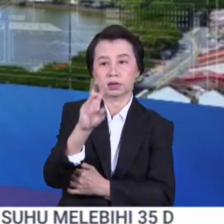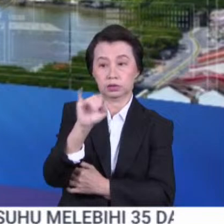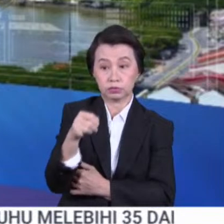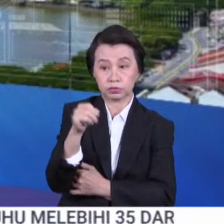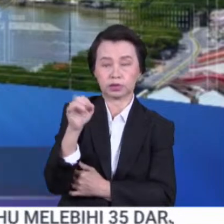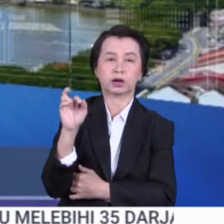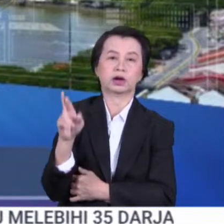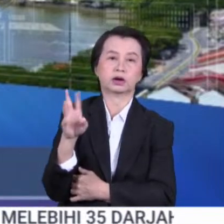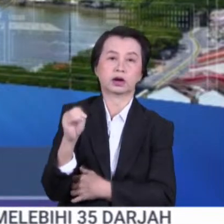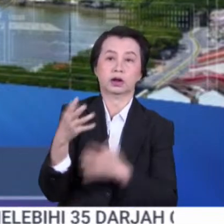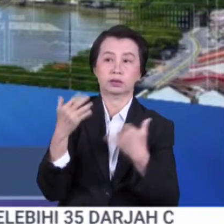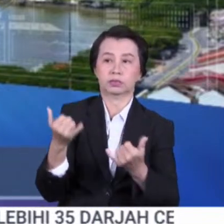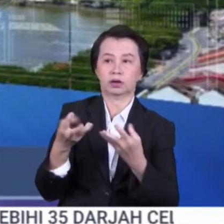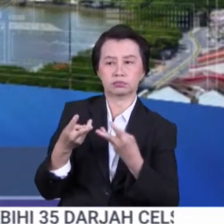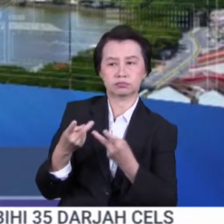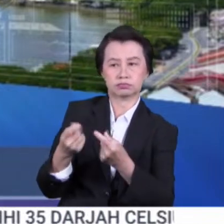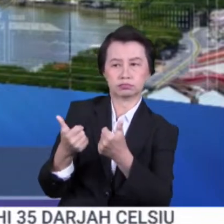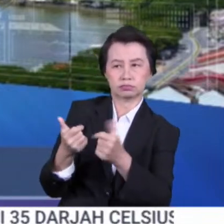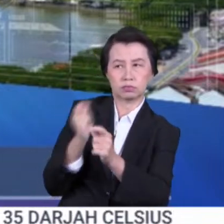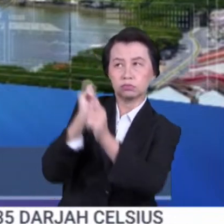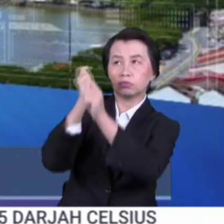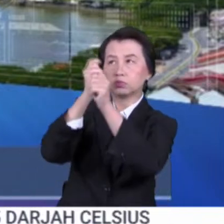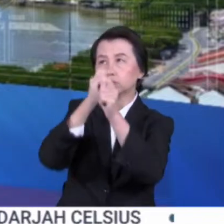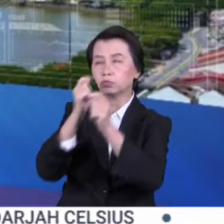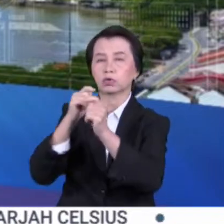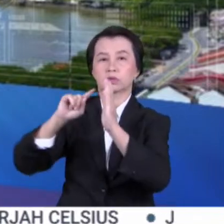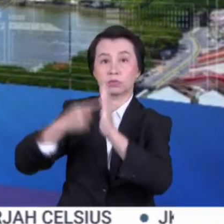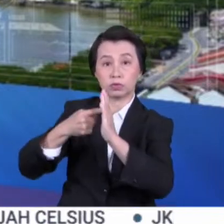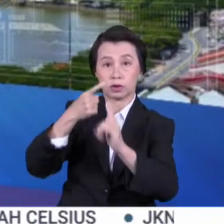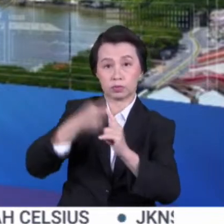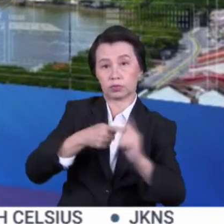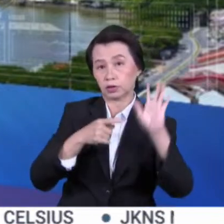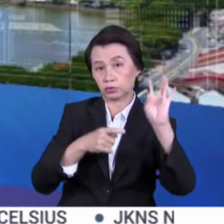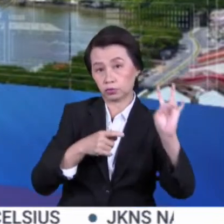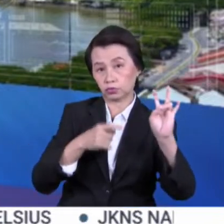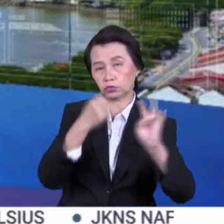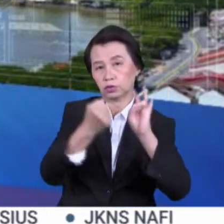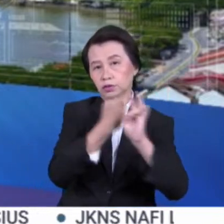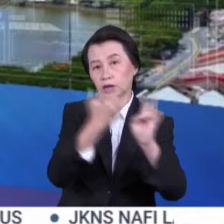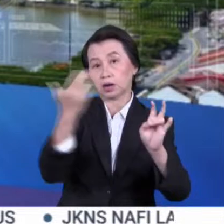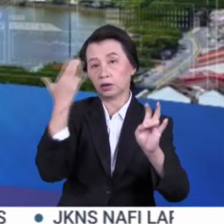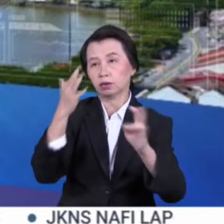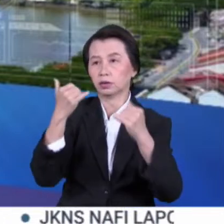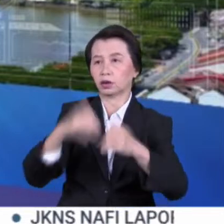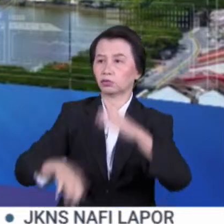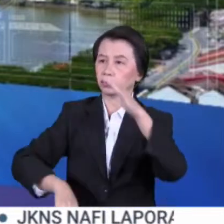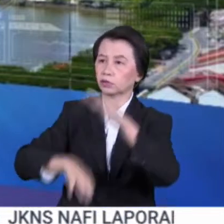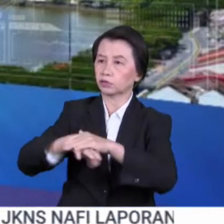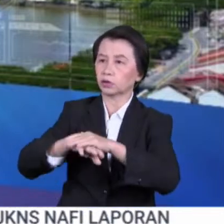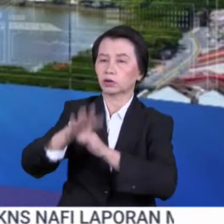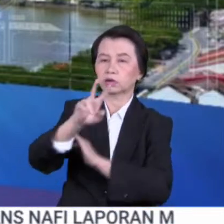RM63.6 juta itu kini berjalan lancar sejak dimulakan pada Julai tahun lepas dan kini mencapai